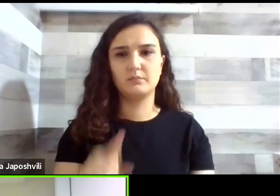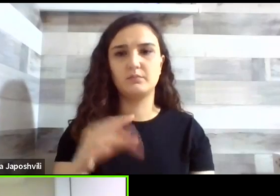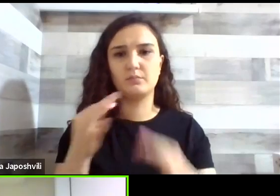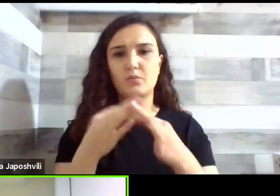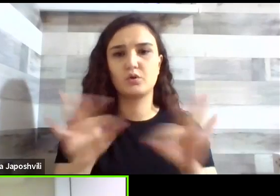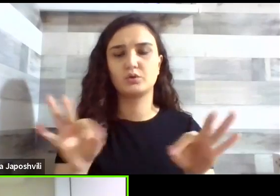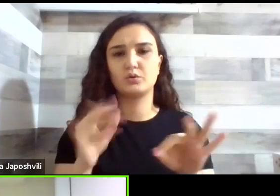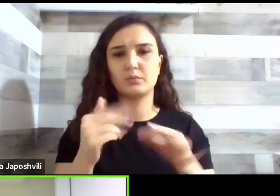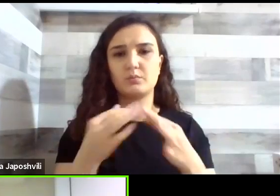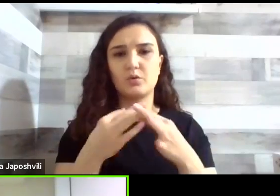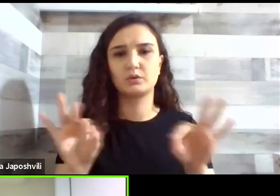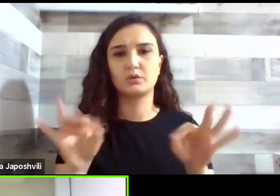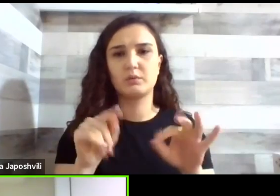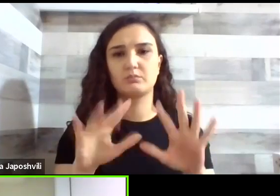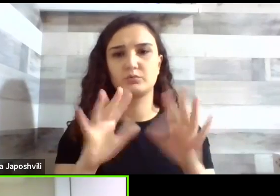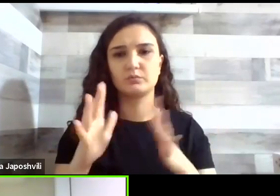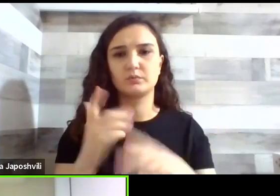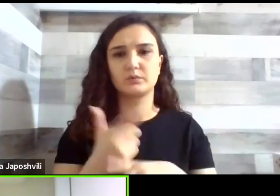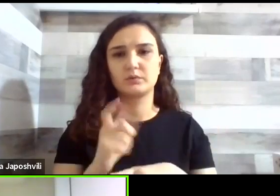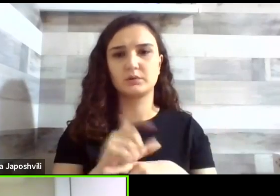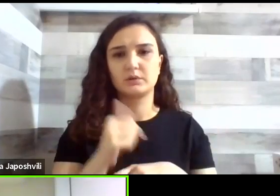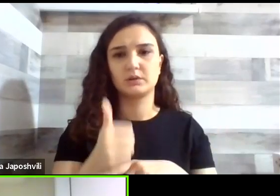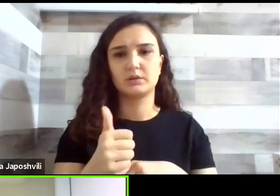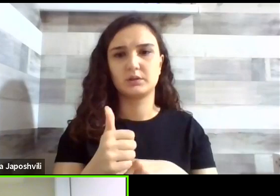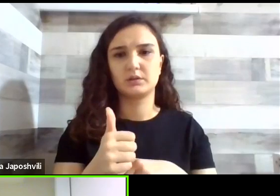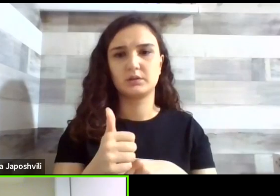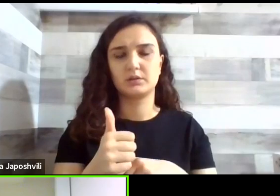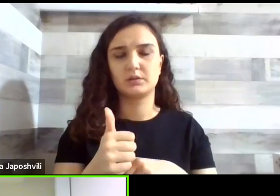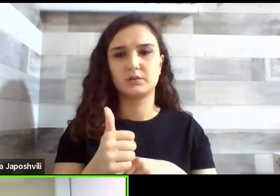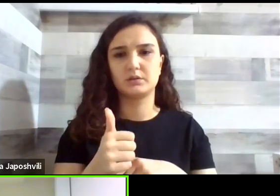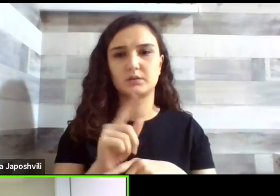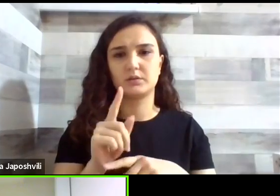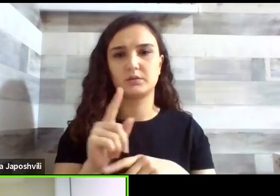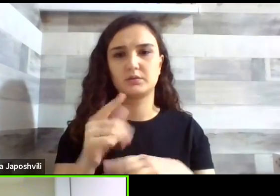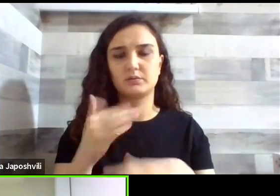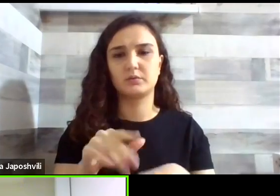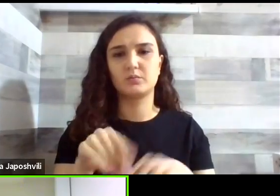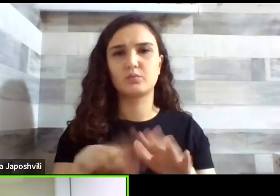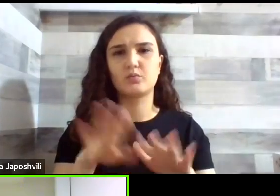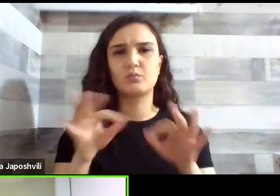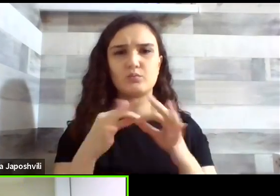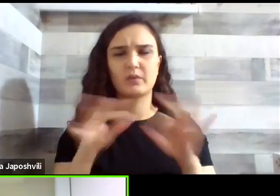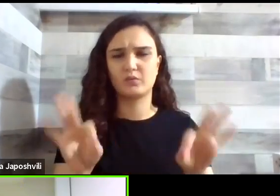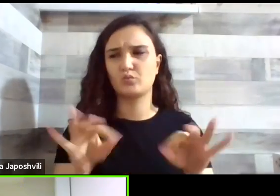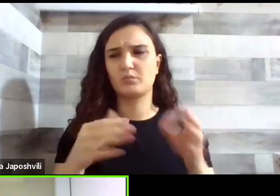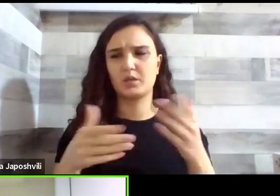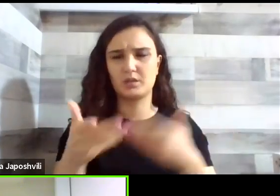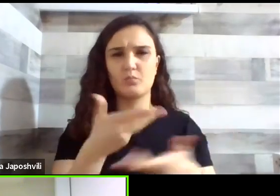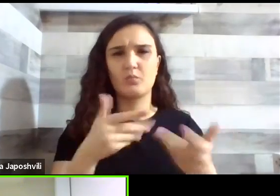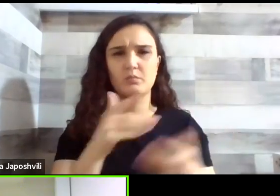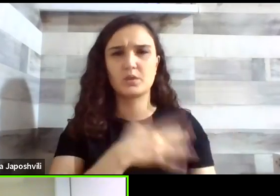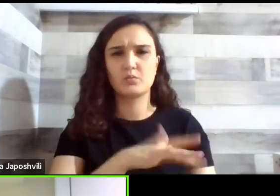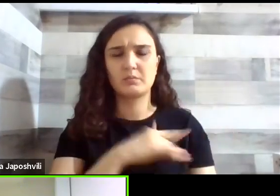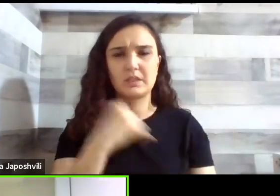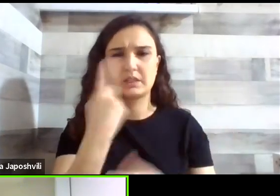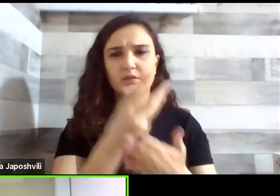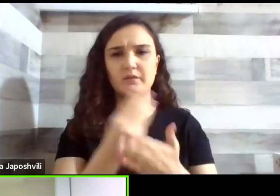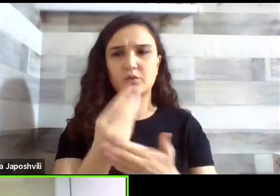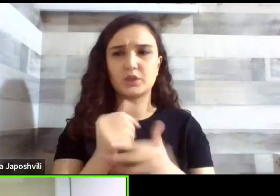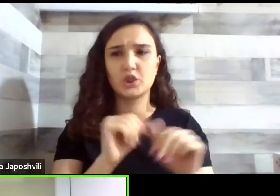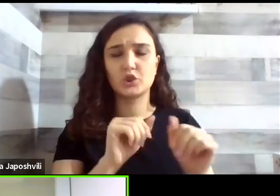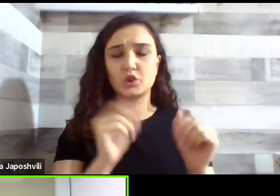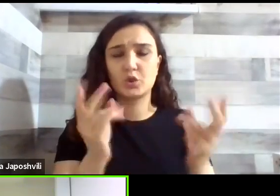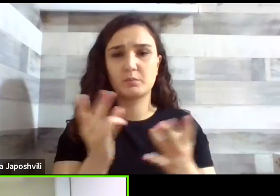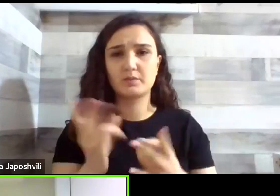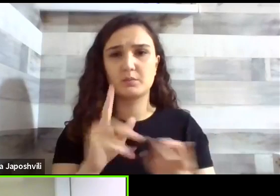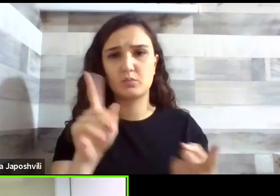და მოქნილობა ამ შემთხვევაში ძალიან კარგია. რაც უფრო მოქნილი იქნება მომსახურება და ინდივიდუალურ საჭიროებებზე მორგებული, რა